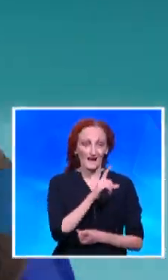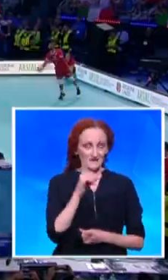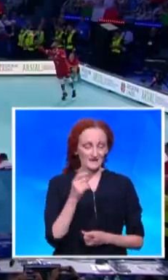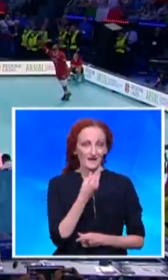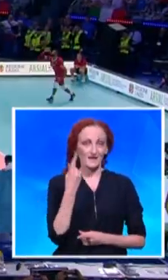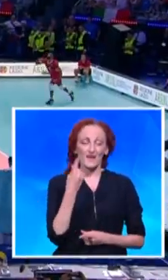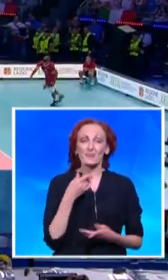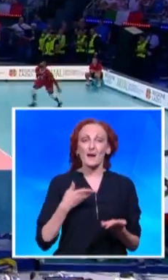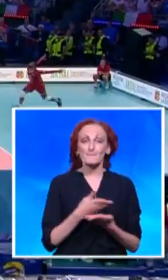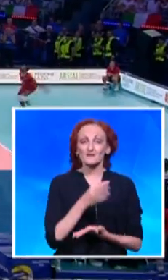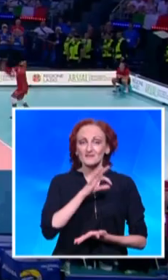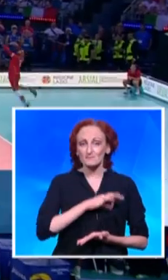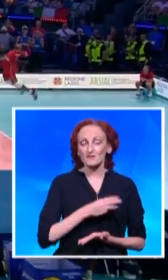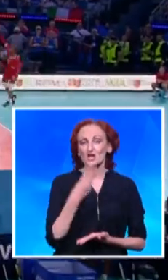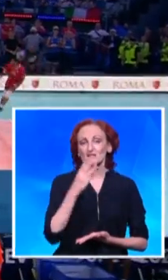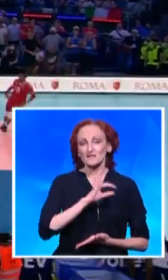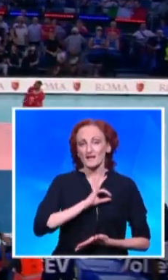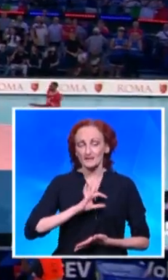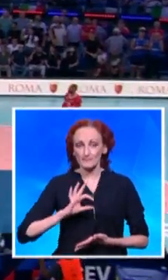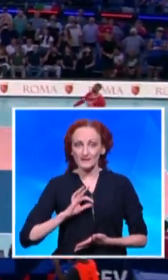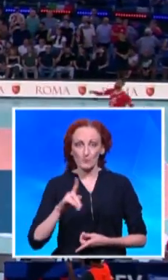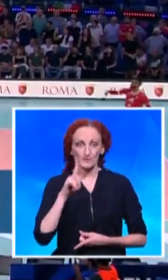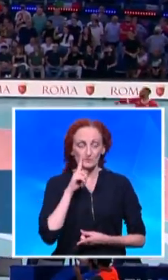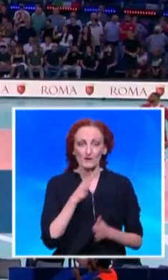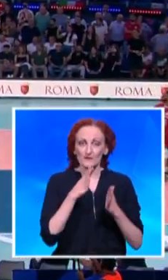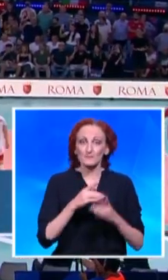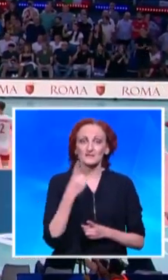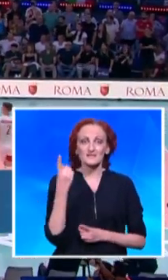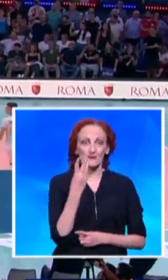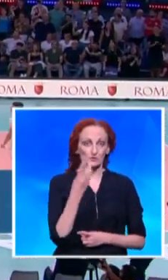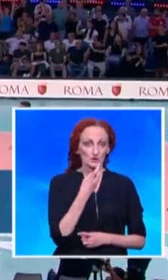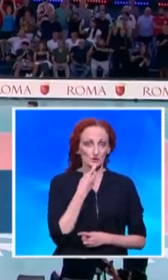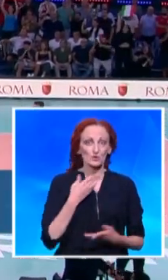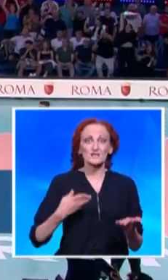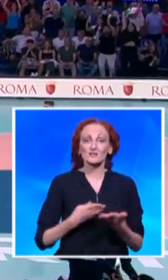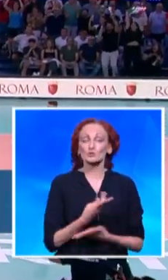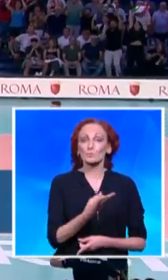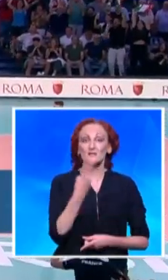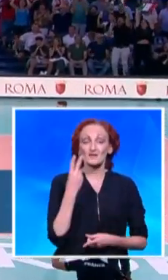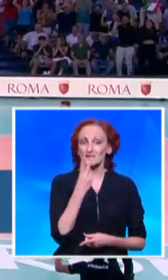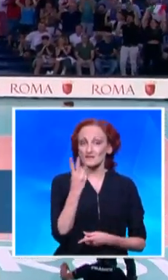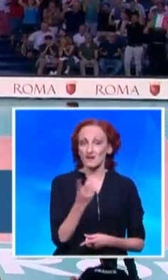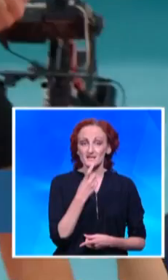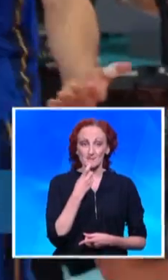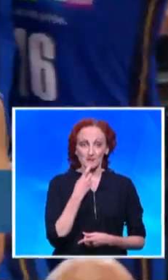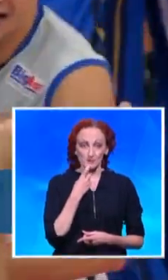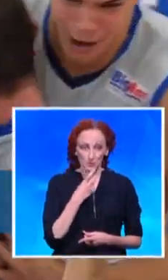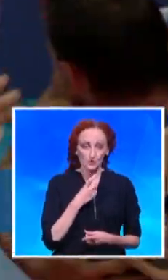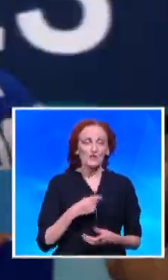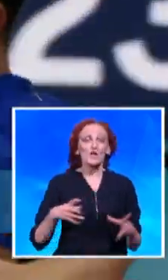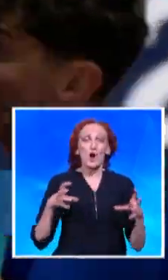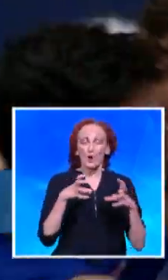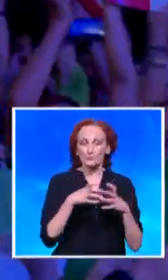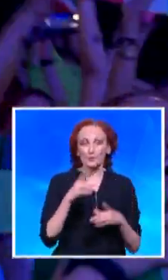път да спечели трети трофей при мъжете в рамките само на 3 години. След като през 2021 година тимът беше подмладен